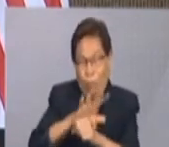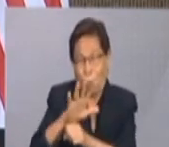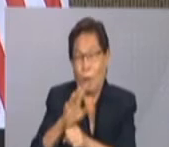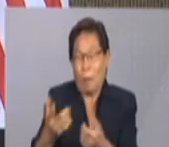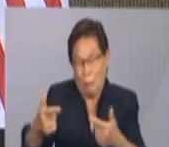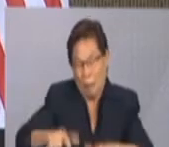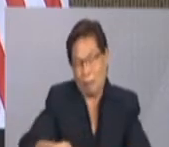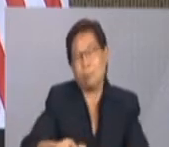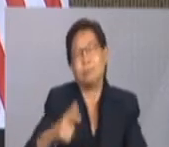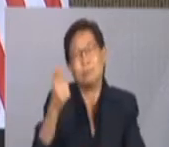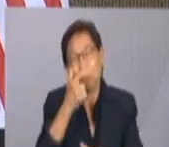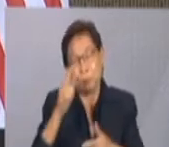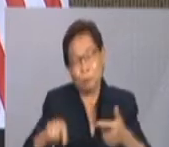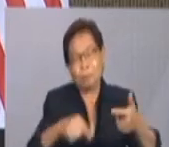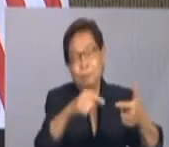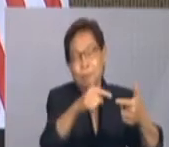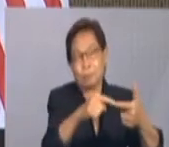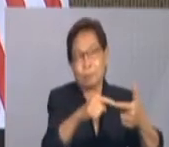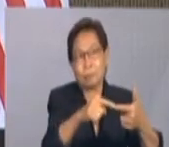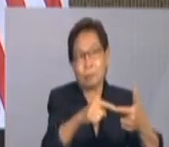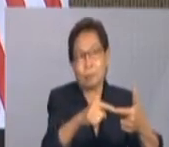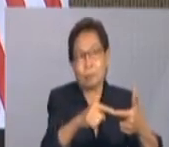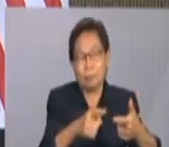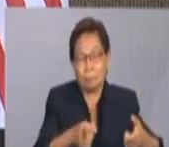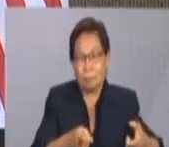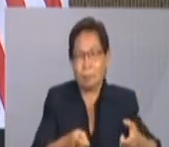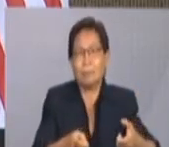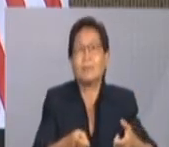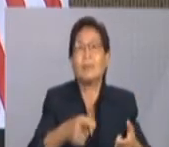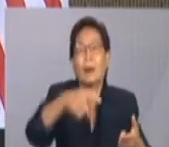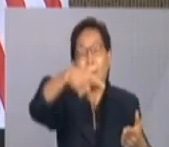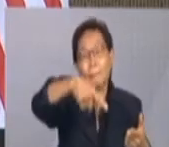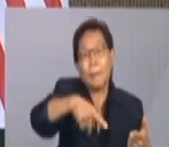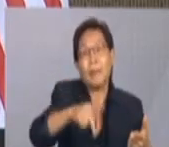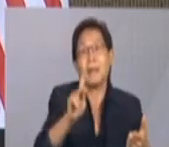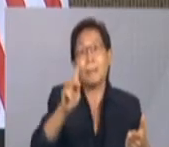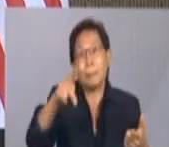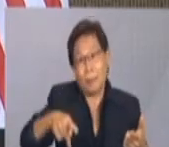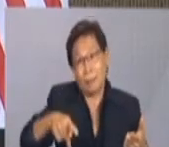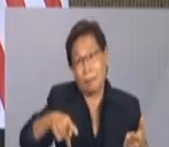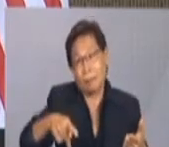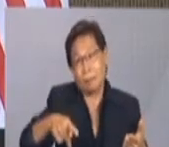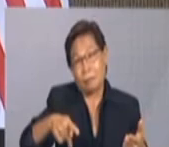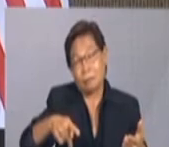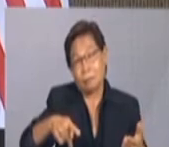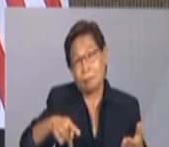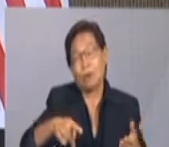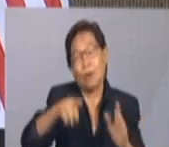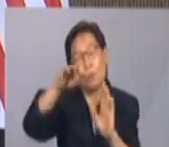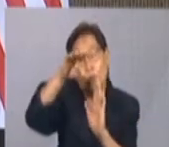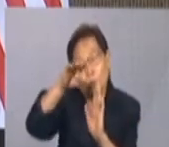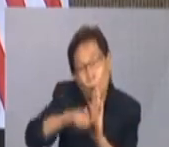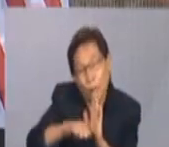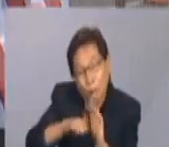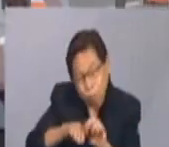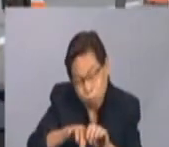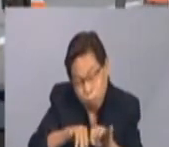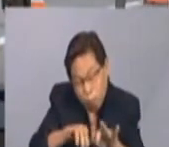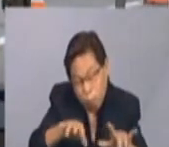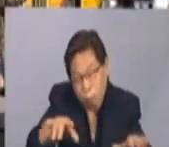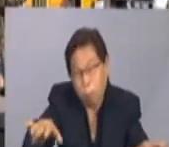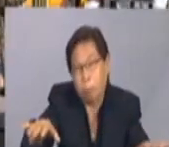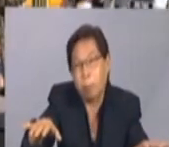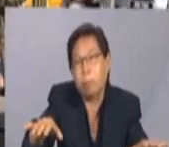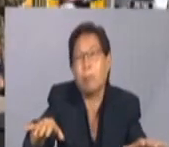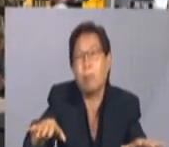hai Hai kawan pergerakkan untuk mengurangkan kadar jangkitan dalam kalangan rakyat